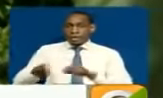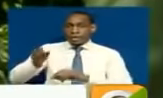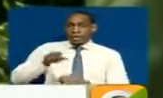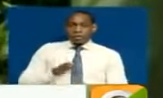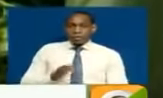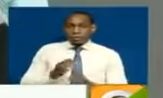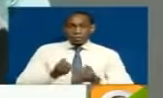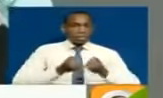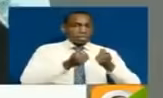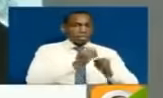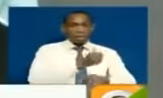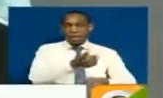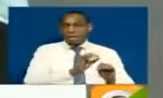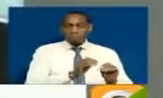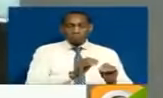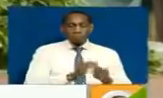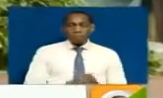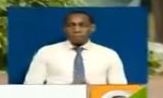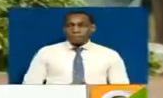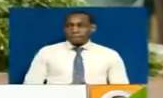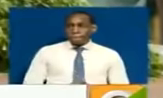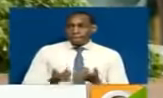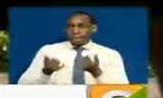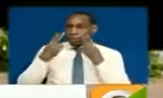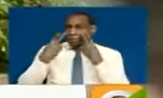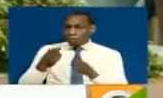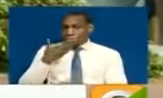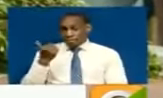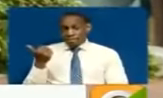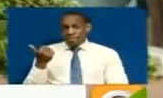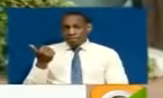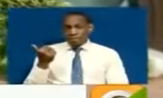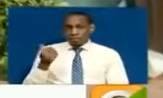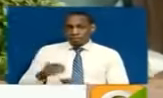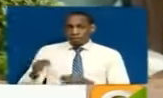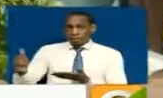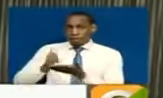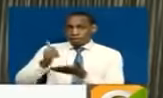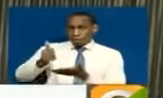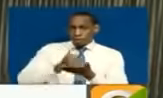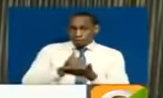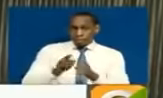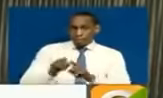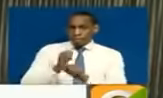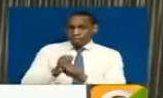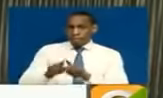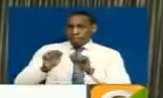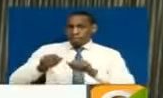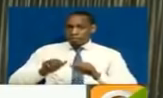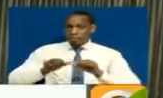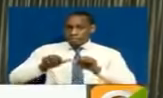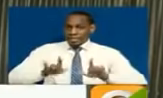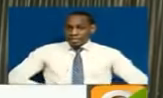wamama hawana nguvu ya kufanya hizi kazi nzito nzito. So nikaona kama ninawapatia ajira kwa kazi kama hii na wanaweza